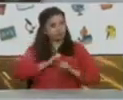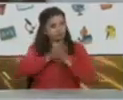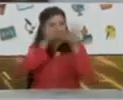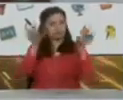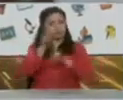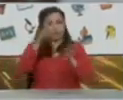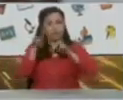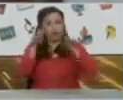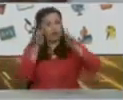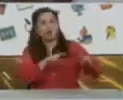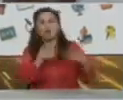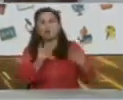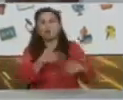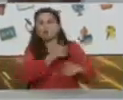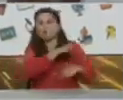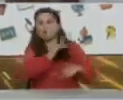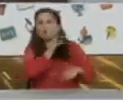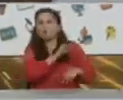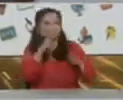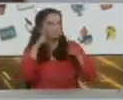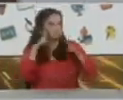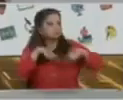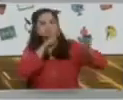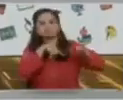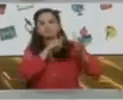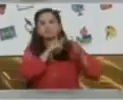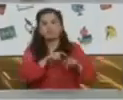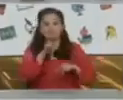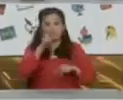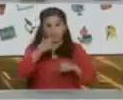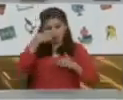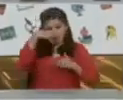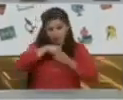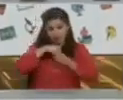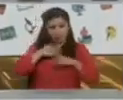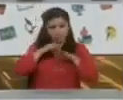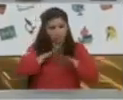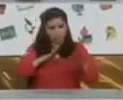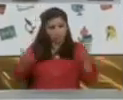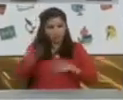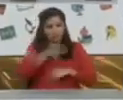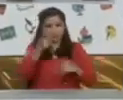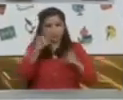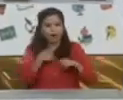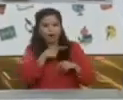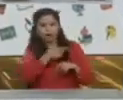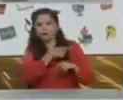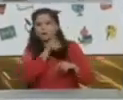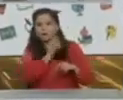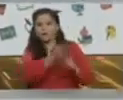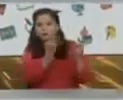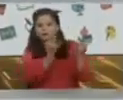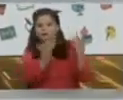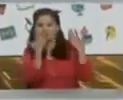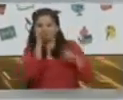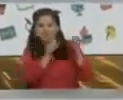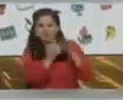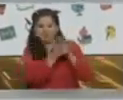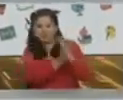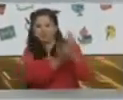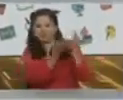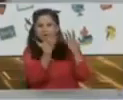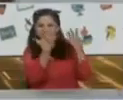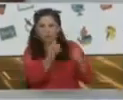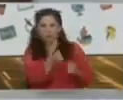बच्चों के अंदर जो प्रकाश आप देखना चाहते हैं, वो